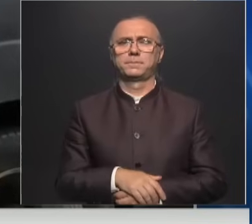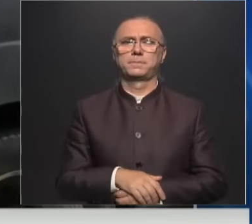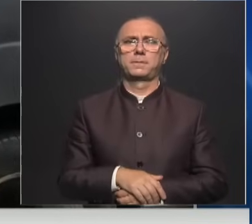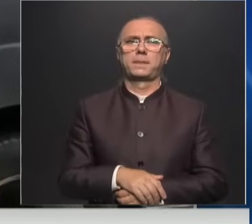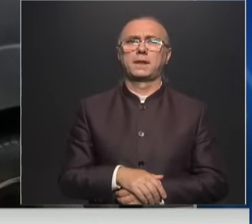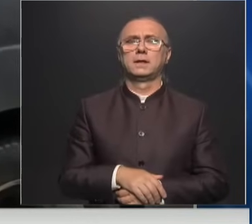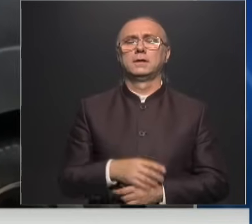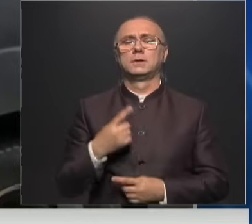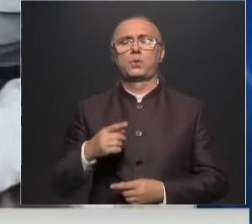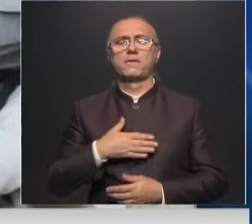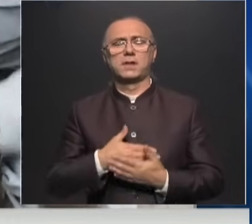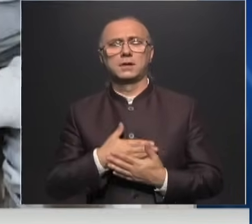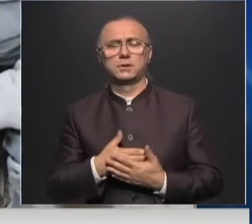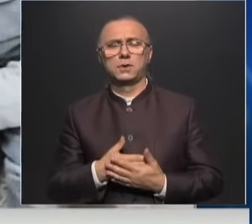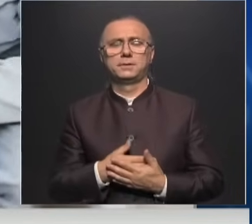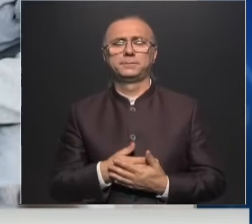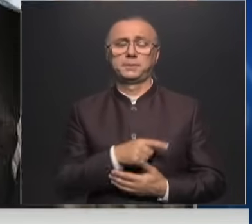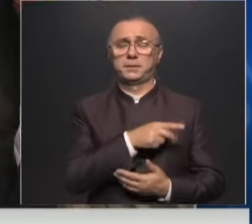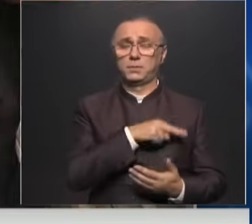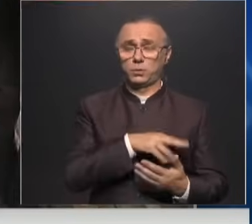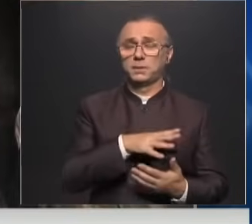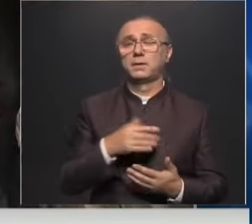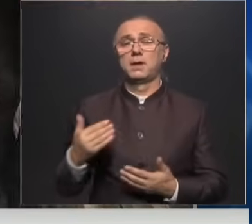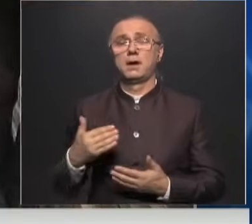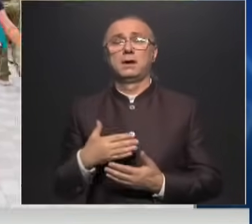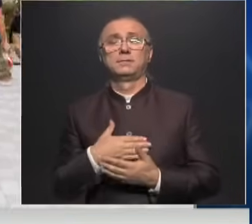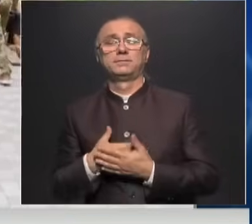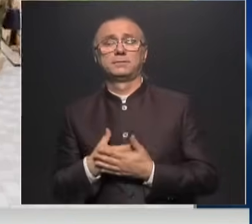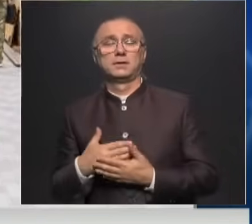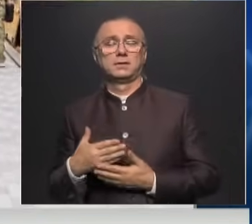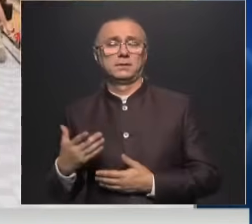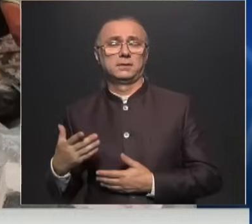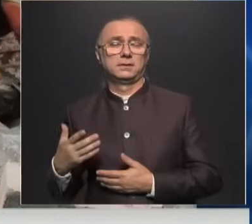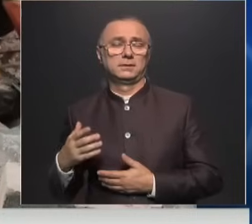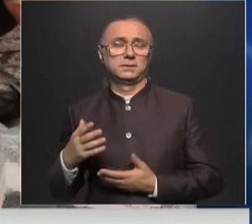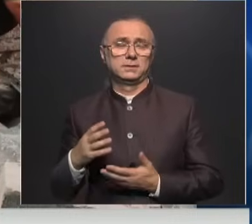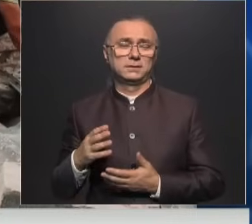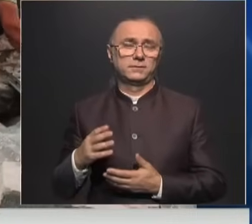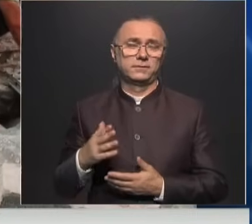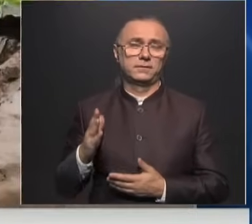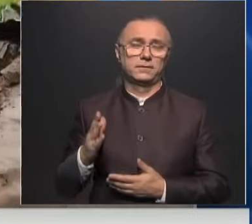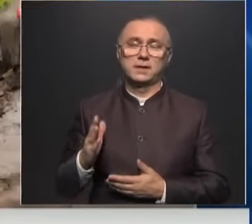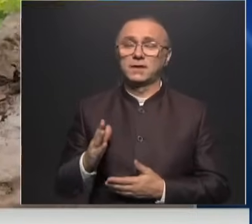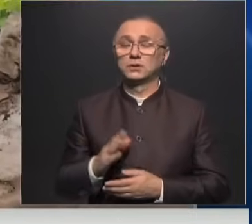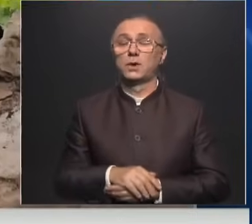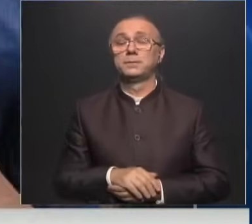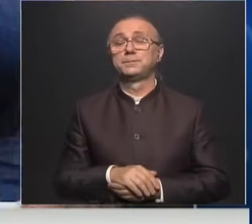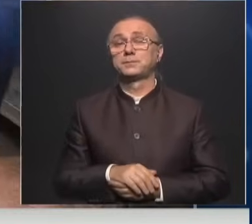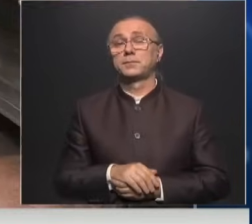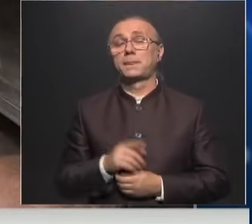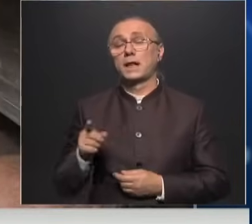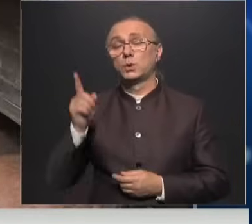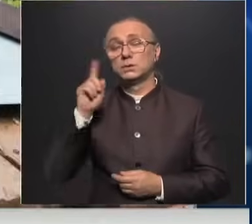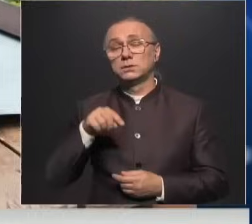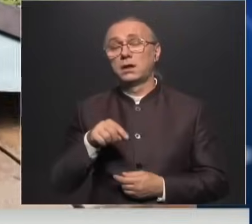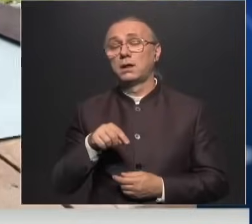На Сахалине оказалась по работе. Ее компания строит угольный конвейер для морского порта. О наборе добровольцев узнала из